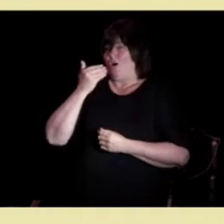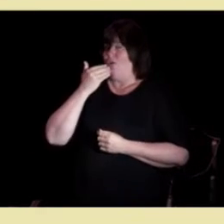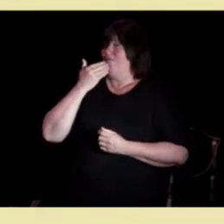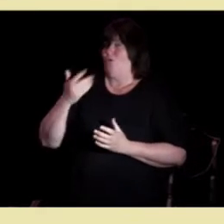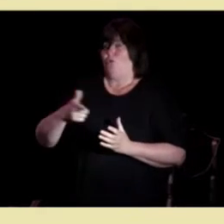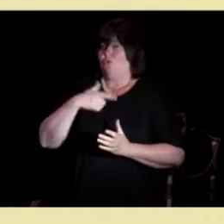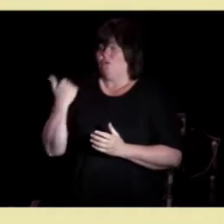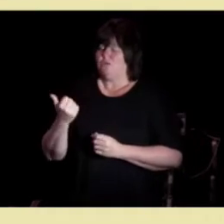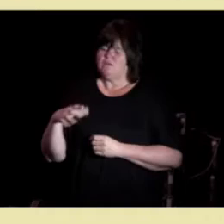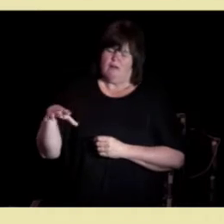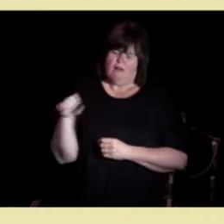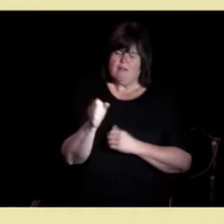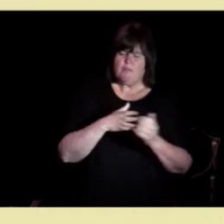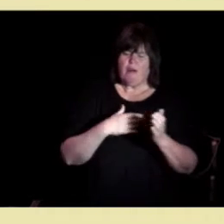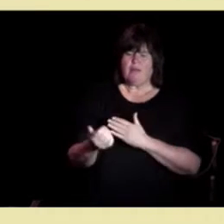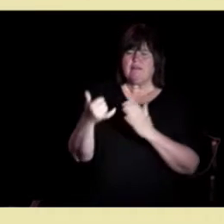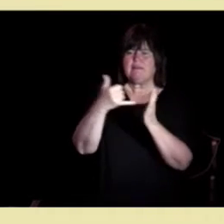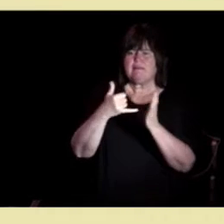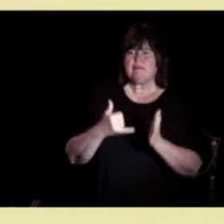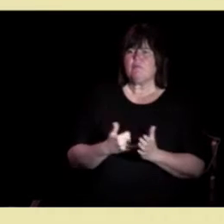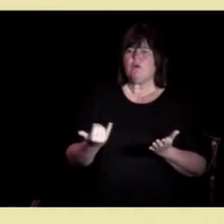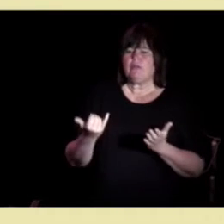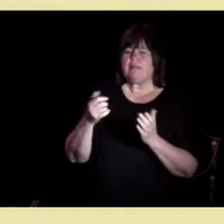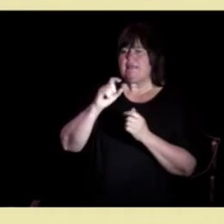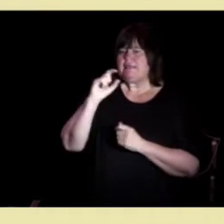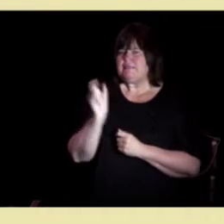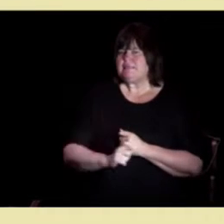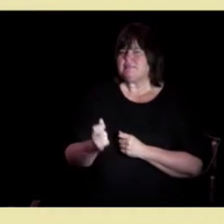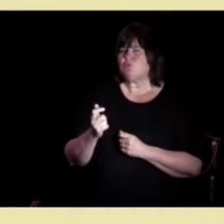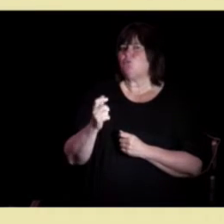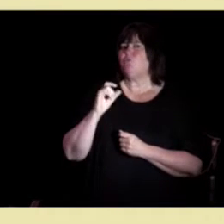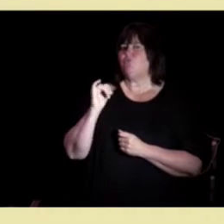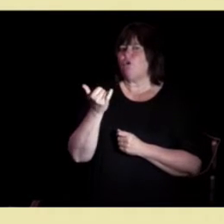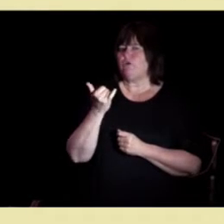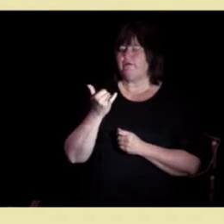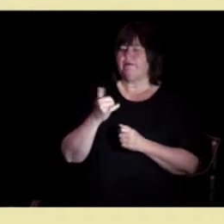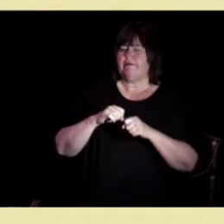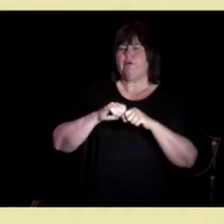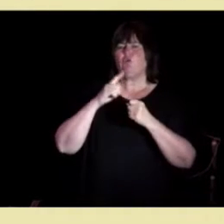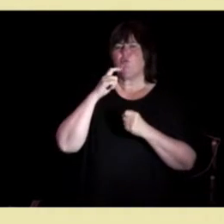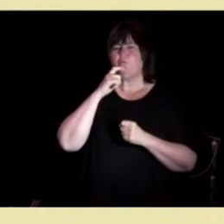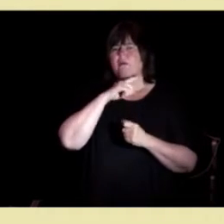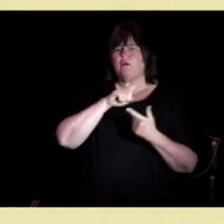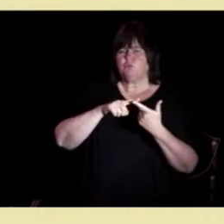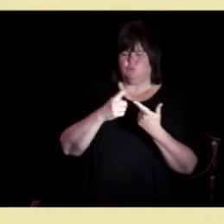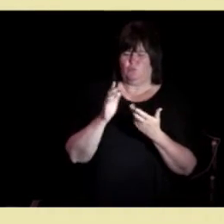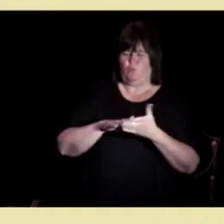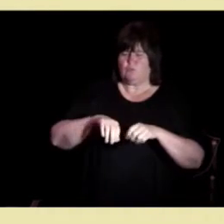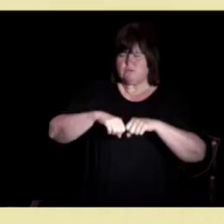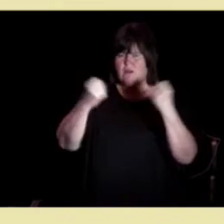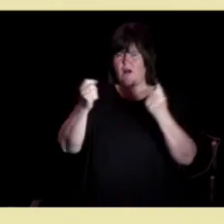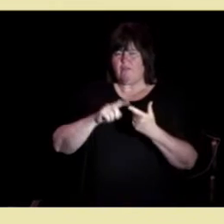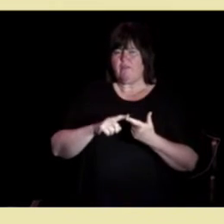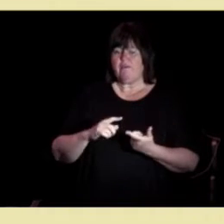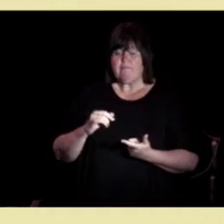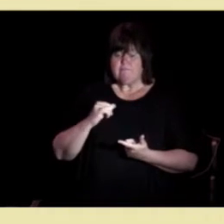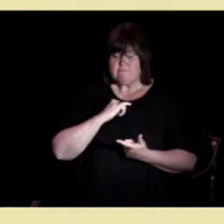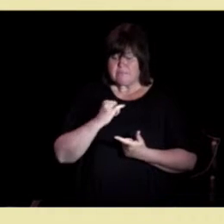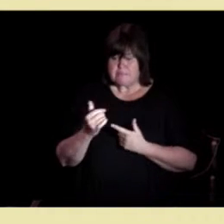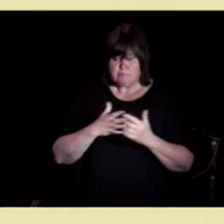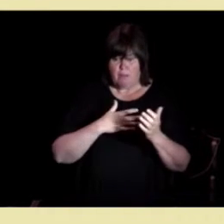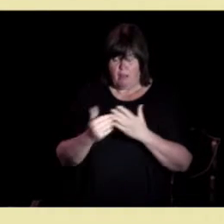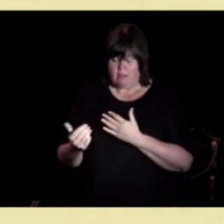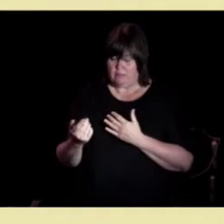Enhver behandling innebærer jo en risiko for komplikasjoner og skade. Så hvis nytten av